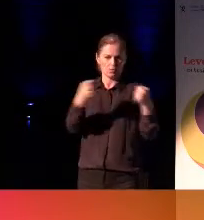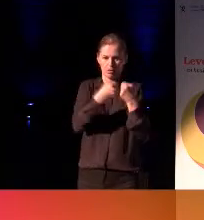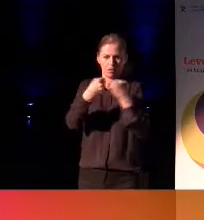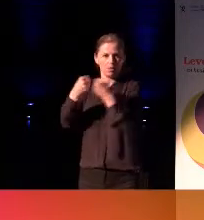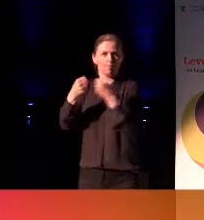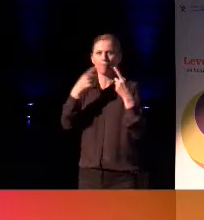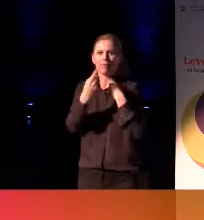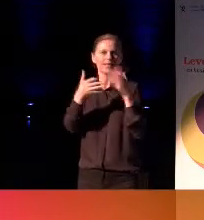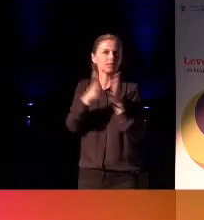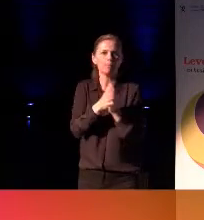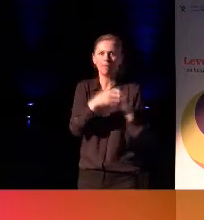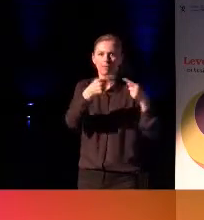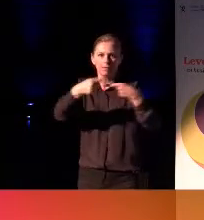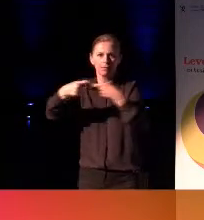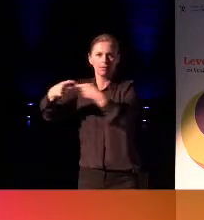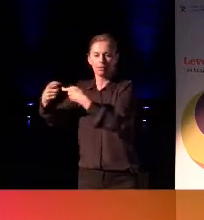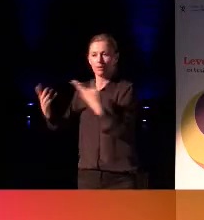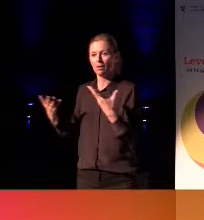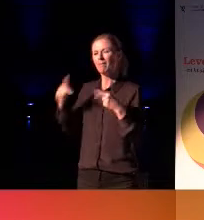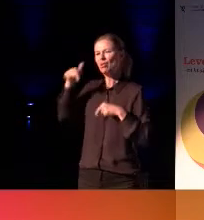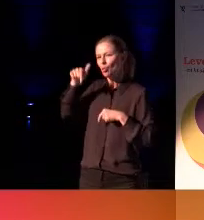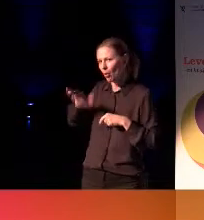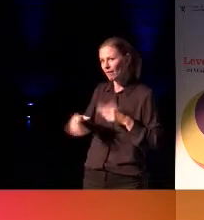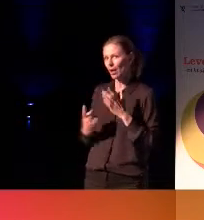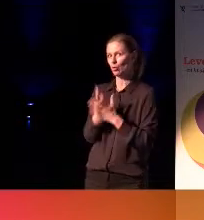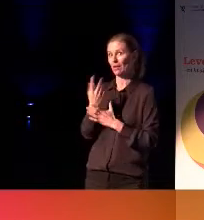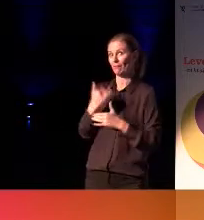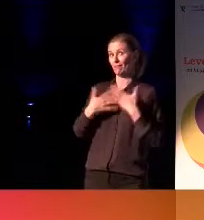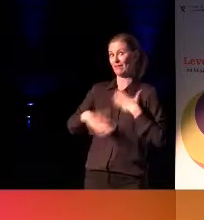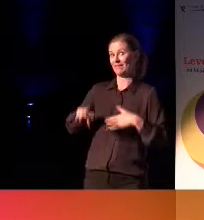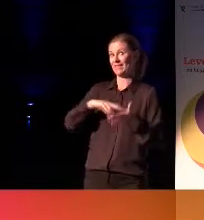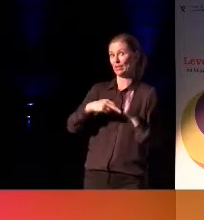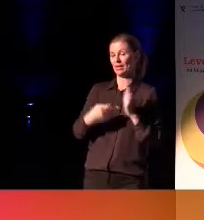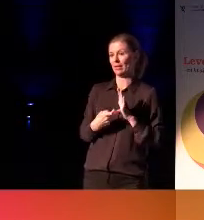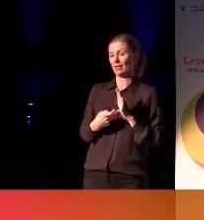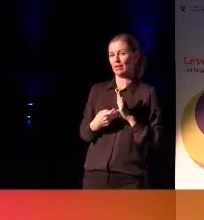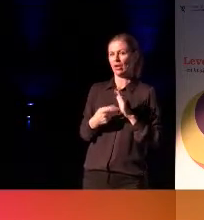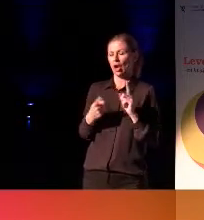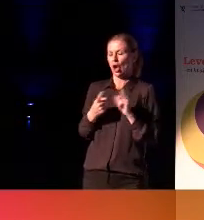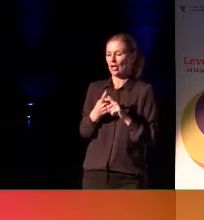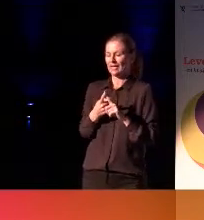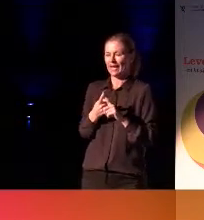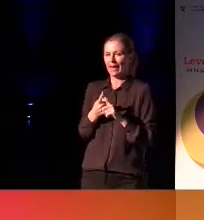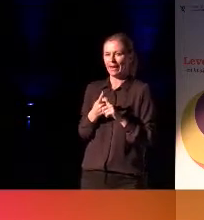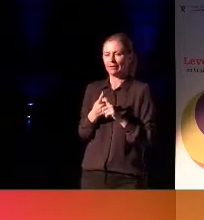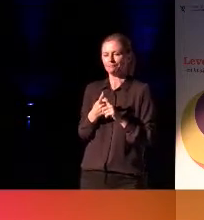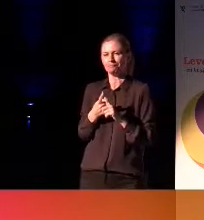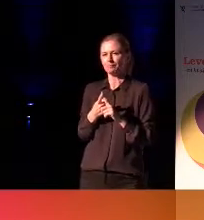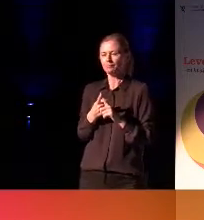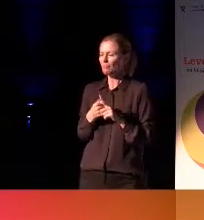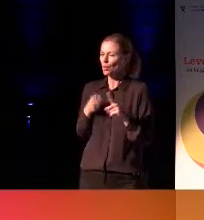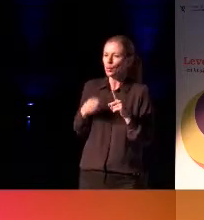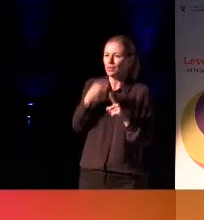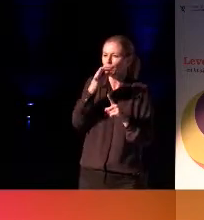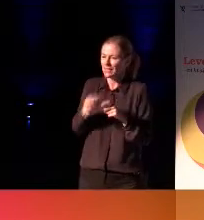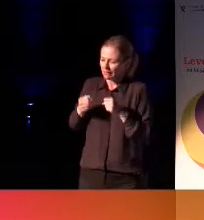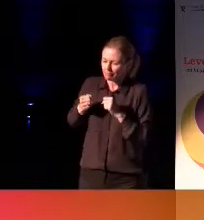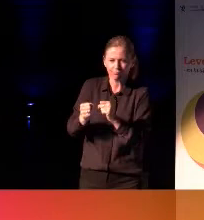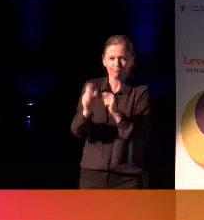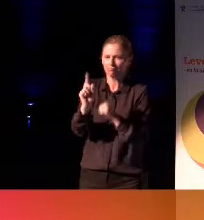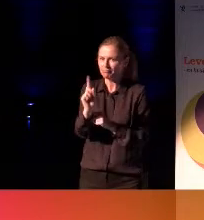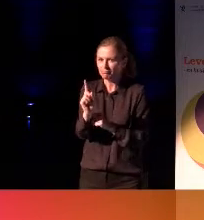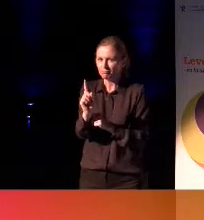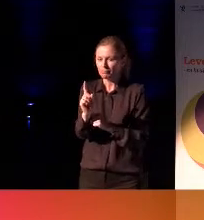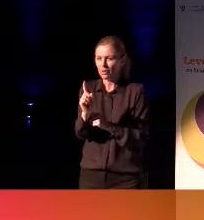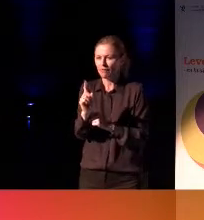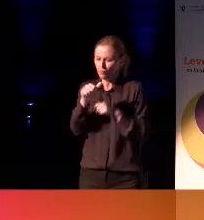systemene sammen. Nå har vi en anledning, fordi velferdsteknologien ikke er kommet helt i 100% i gang igjen,